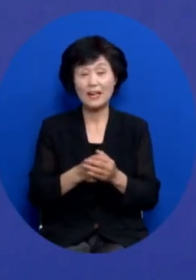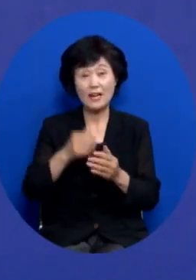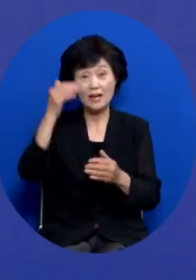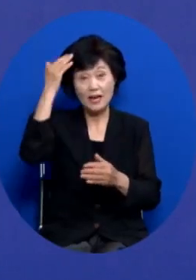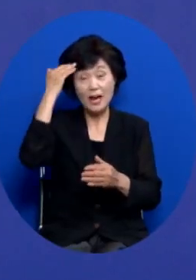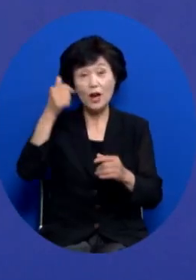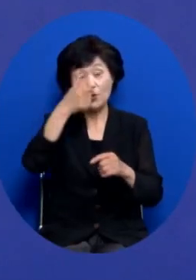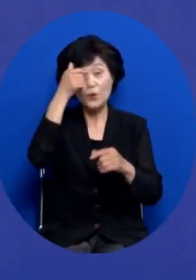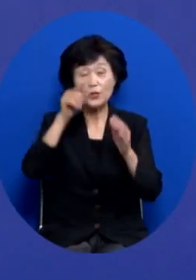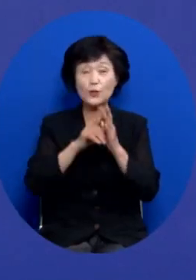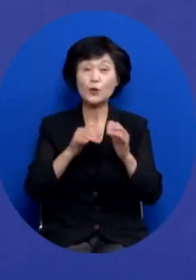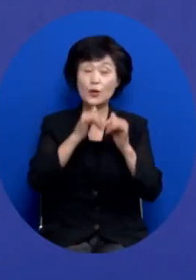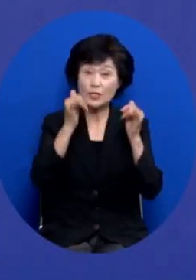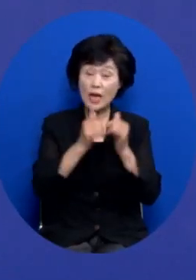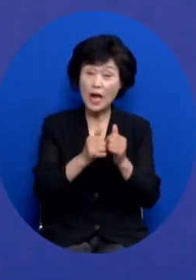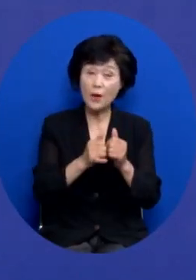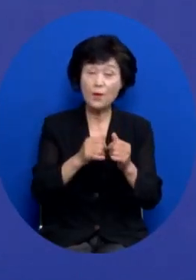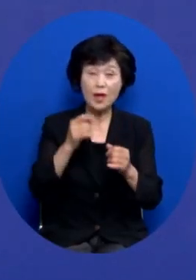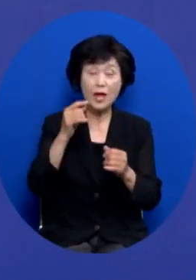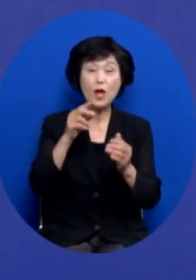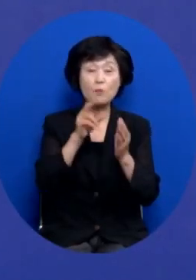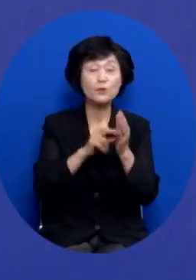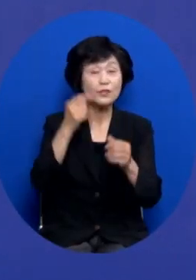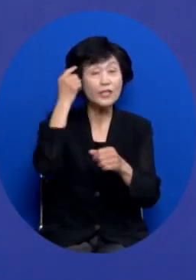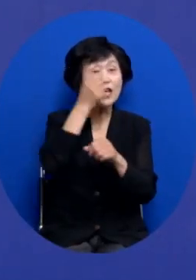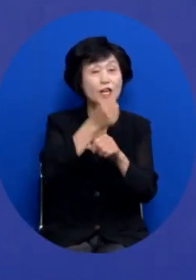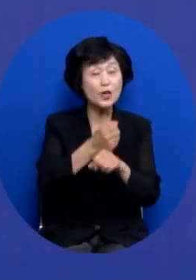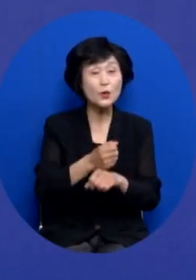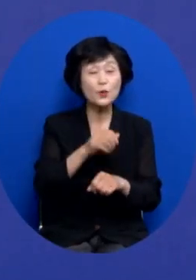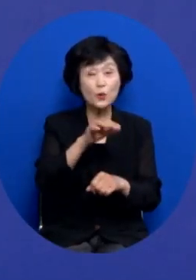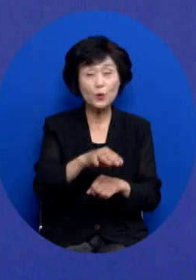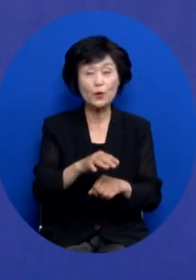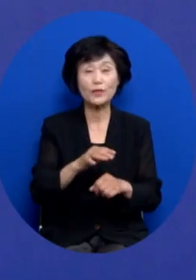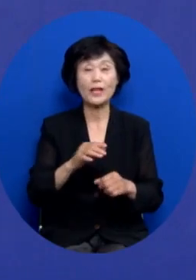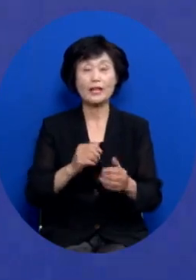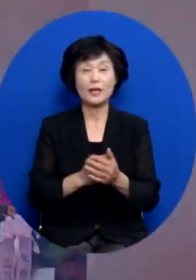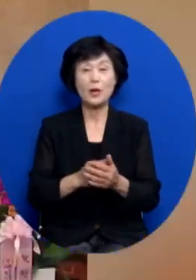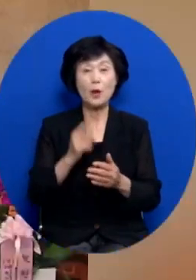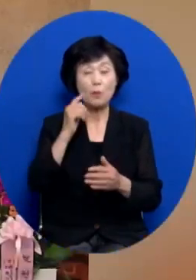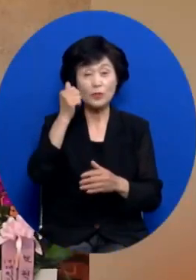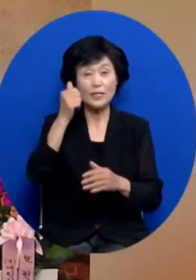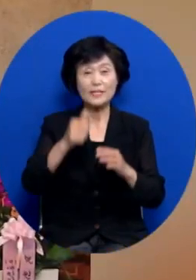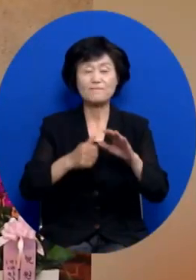한국 기독교 사회 문제연구원 신임원장의 신승민 목사가 취임했습니다